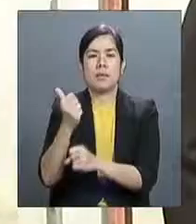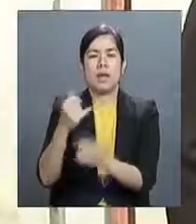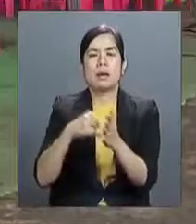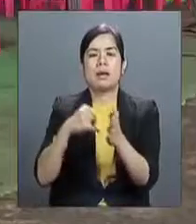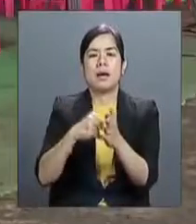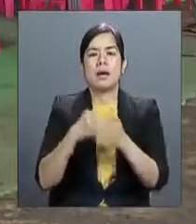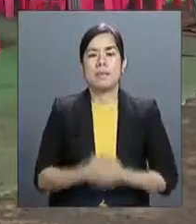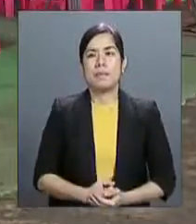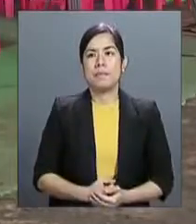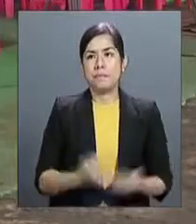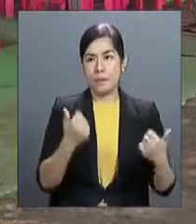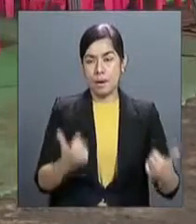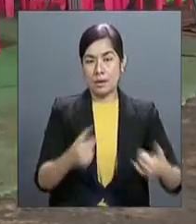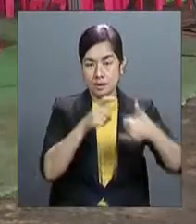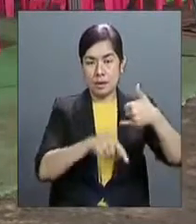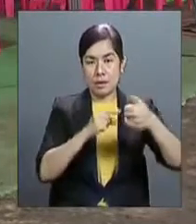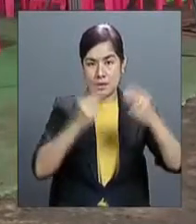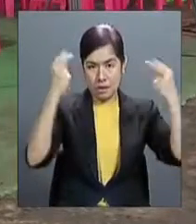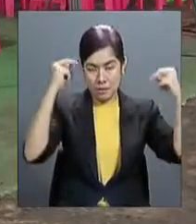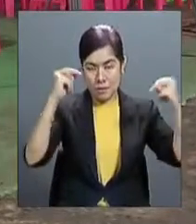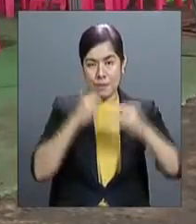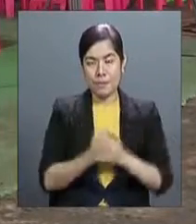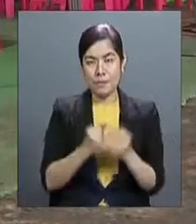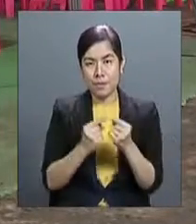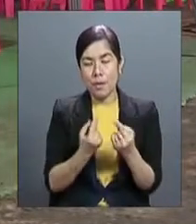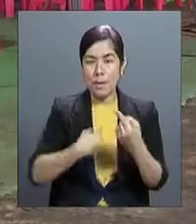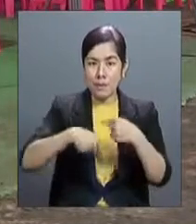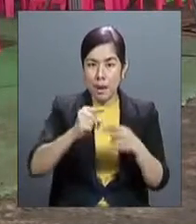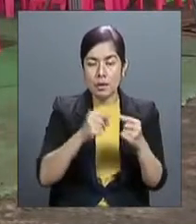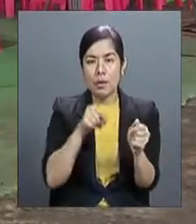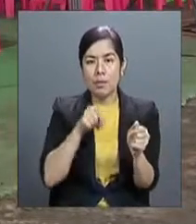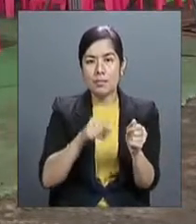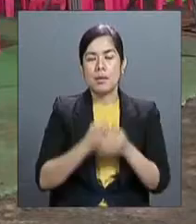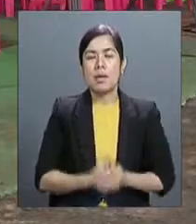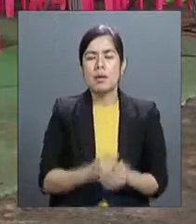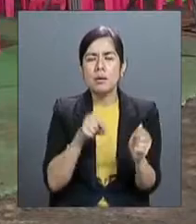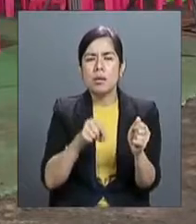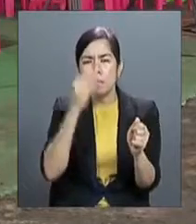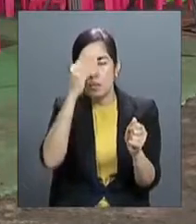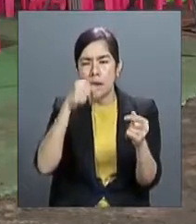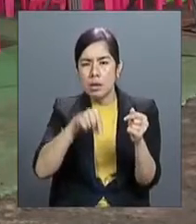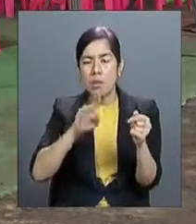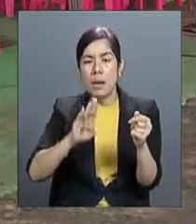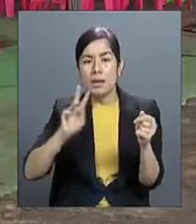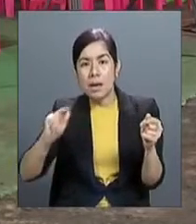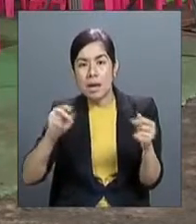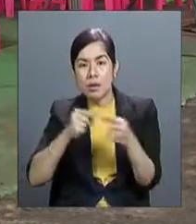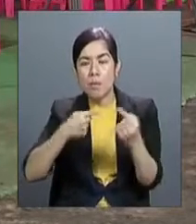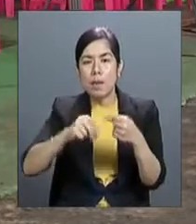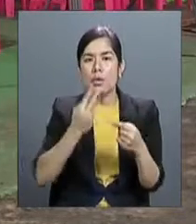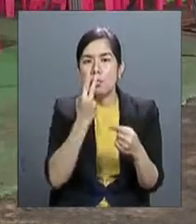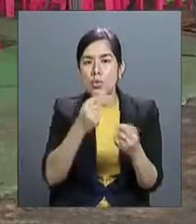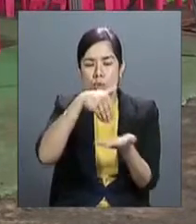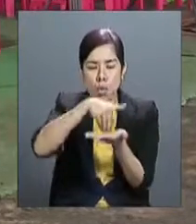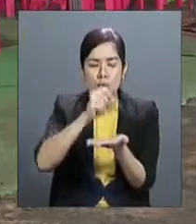ค่ะซึ่งขณะนี้นะคะนายกรัฐมนตรีอยู่ระหว่างการเดินทางไปอำเภอพนานะคะเพื่อที่จะเยี่ยมศูนย์สมุนไพรนะคะก่อนที่ช่วง